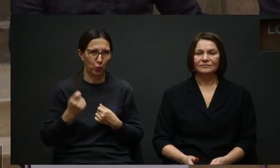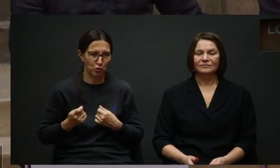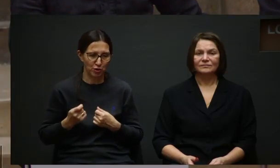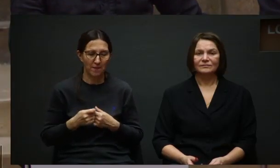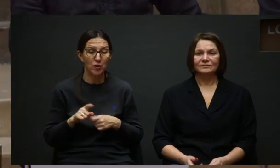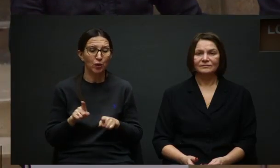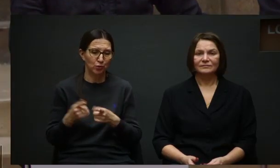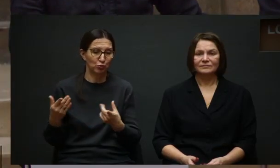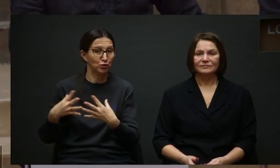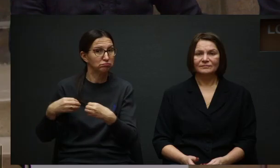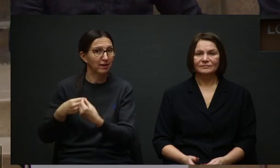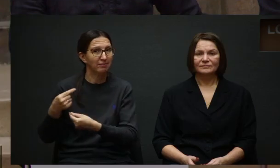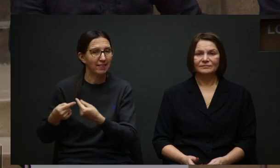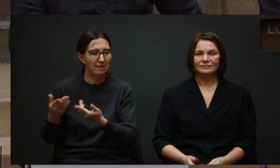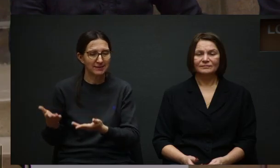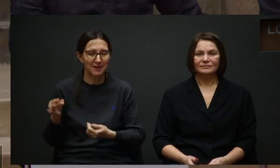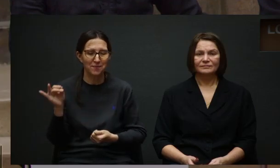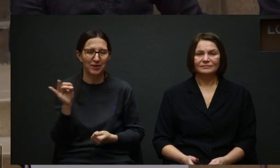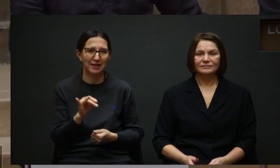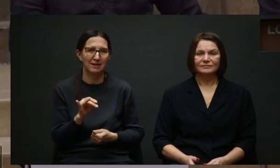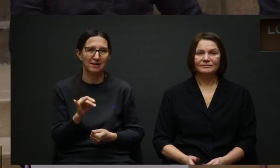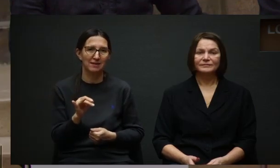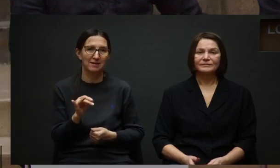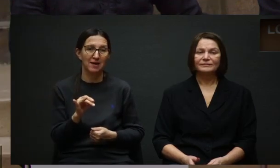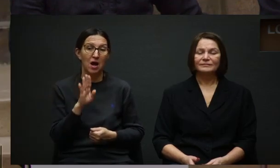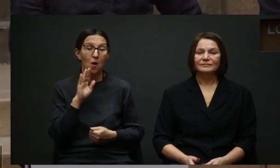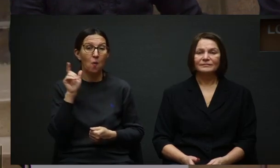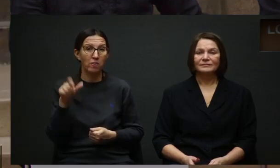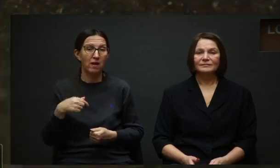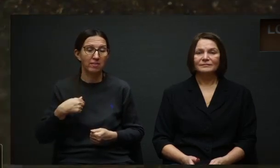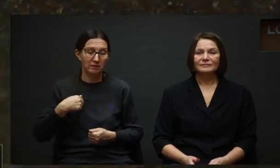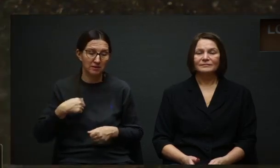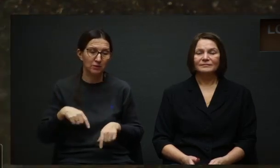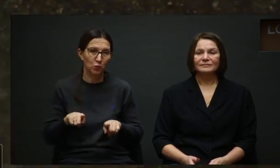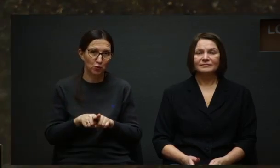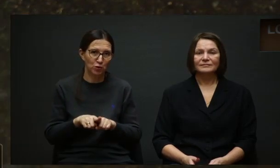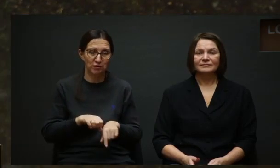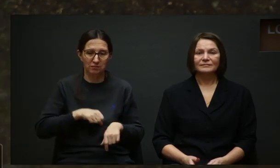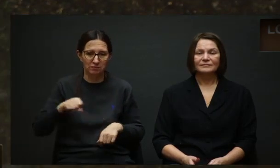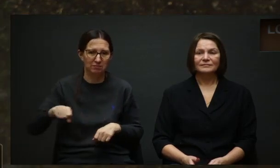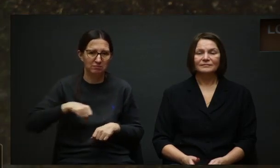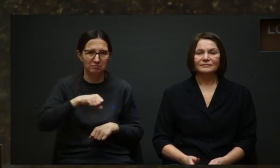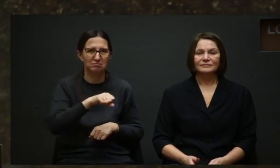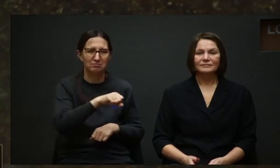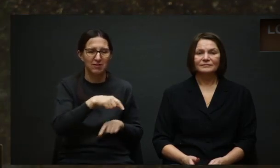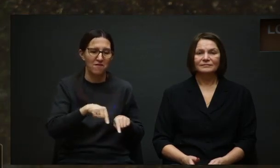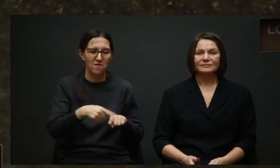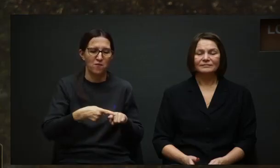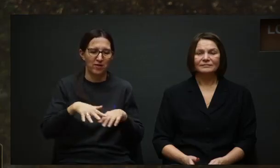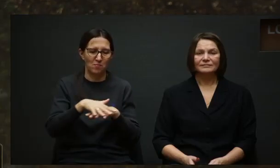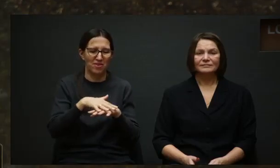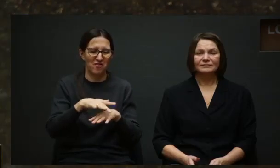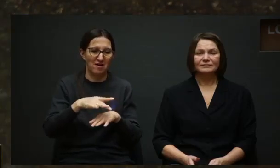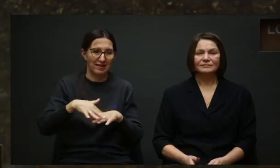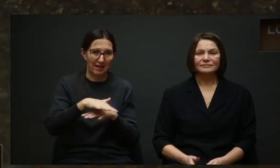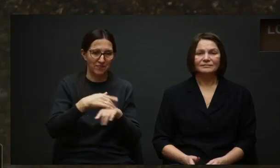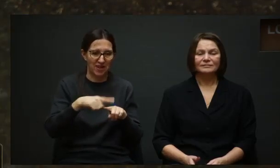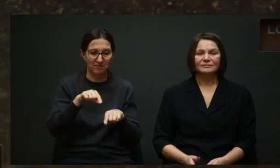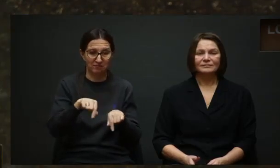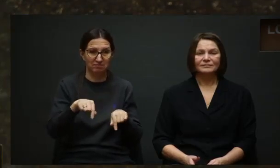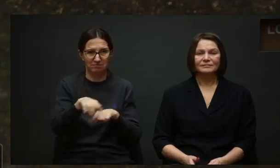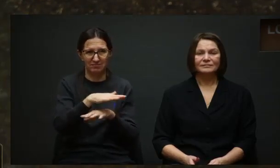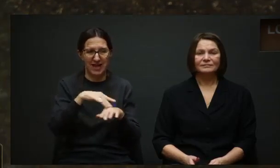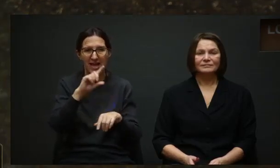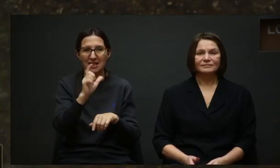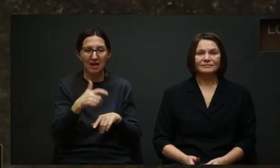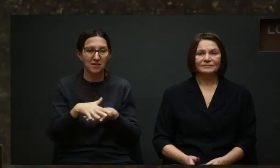тоже династия, да. И она нас таскала, вот в этом дворе, в итальянском дворике,